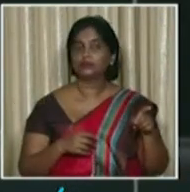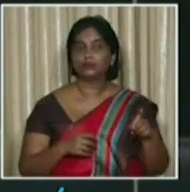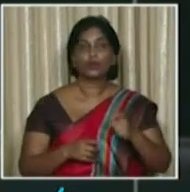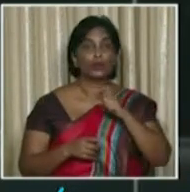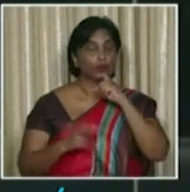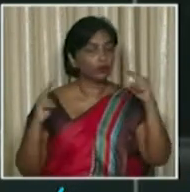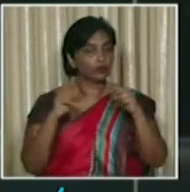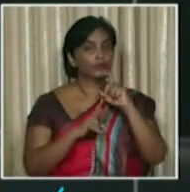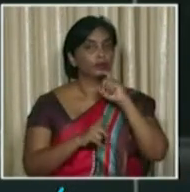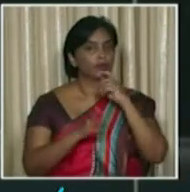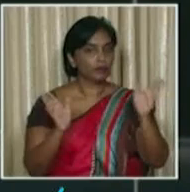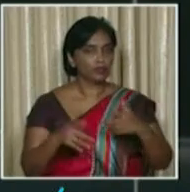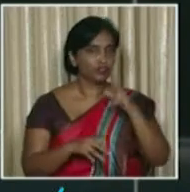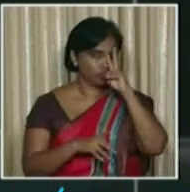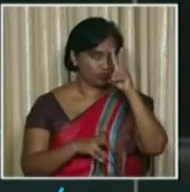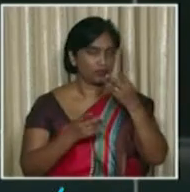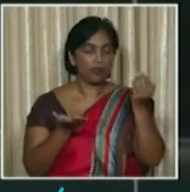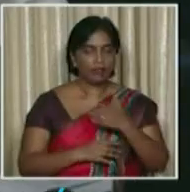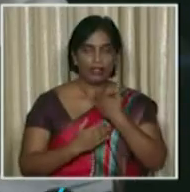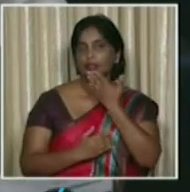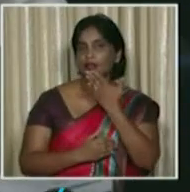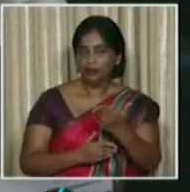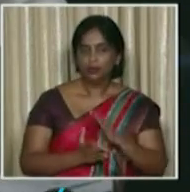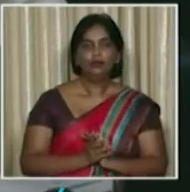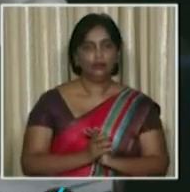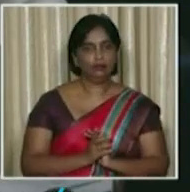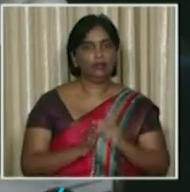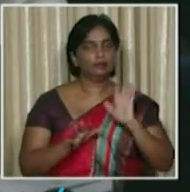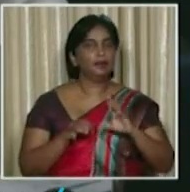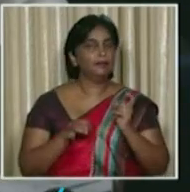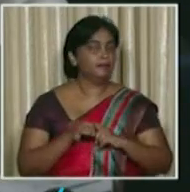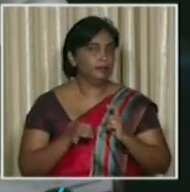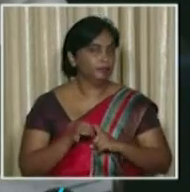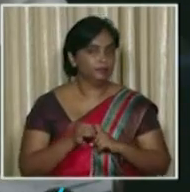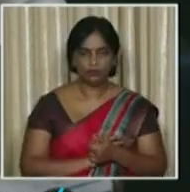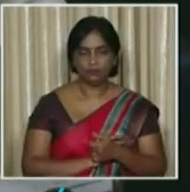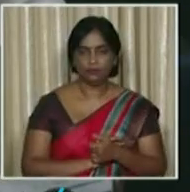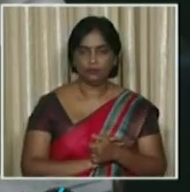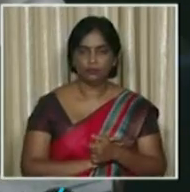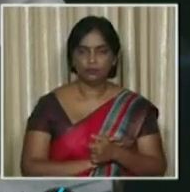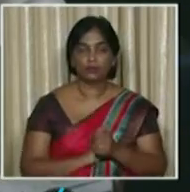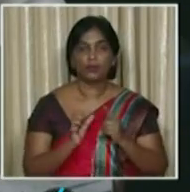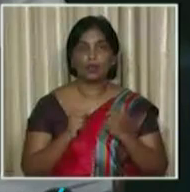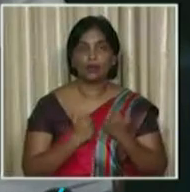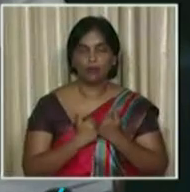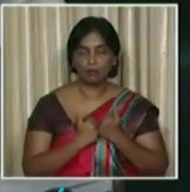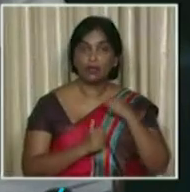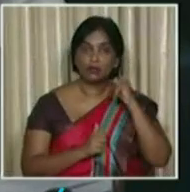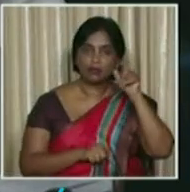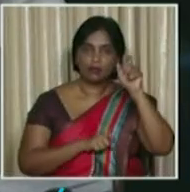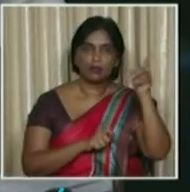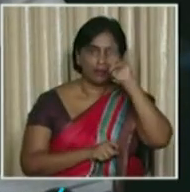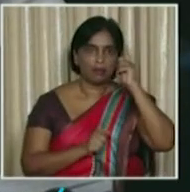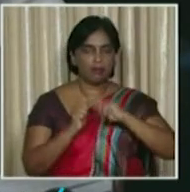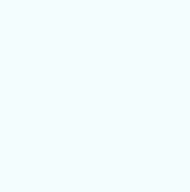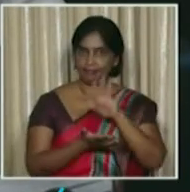අධිකරණයේ හැමේ නඩුවක් තියෙනවා තව සති දෙකකින් ඒ විභාගයට ගන්න දැන් ප්‍රශ්නේ මතුවලා තියෙන්නේ අගමැතිතුමා අප්‍රේල් මාසයේ සමහර අයට මූලික වැටුප